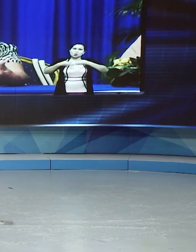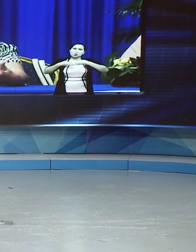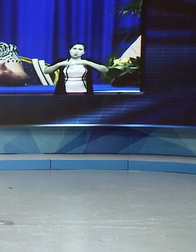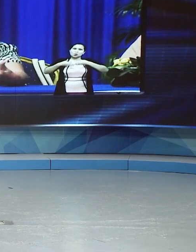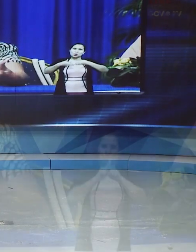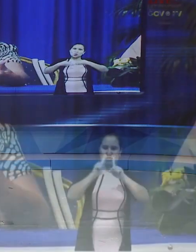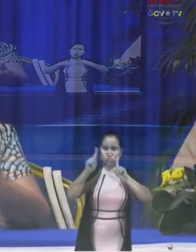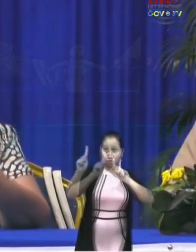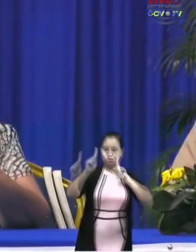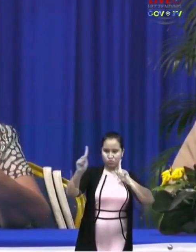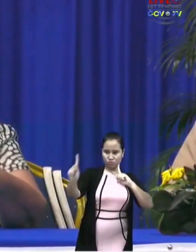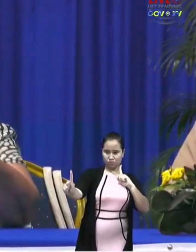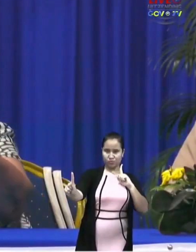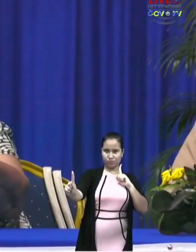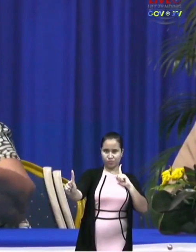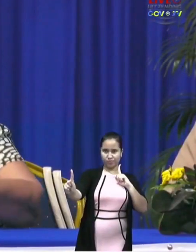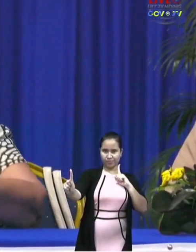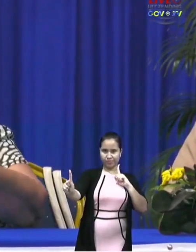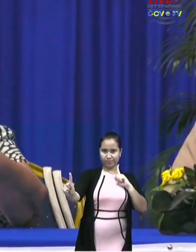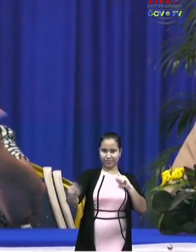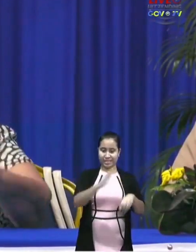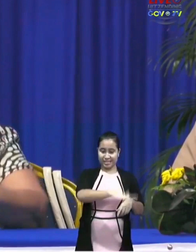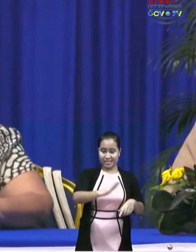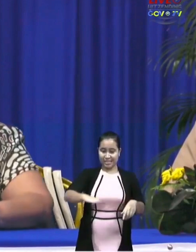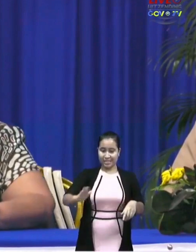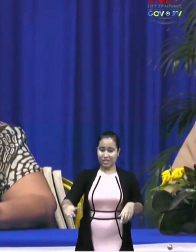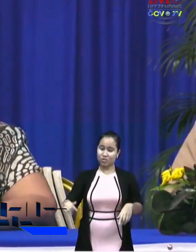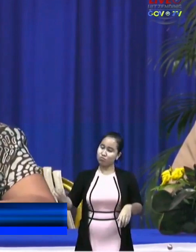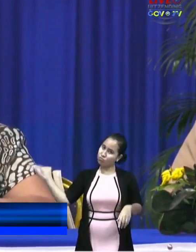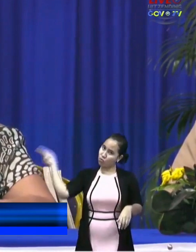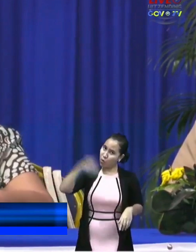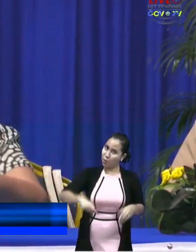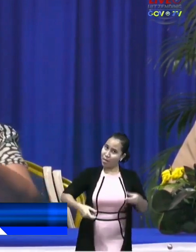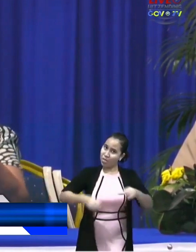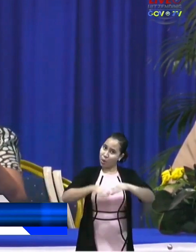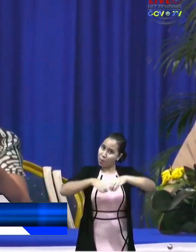voortzetten. De kinderen komen met de bus.